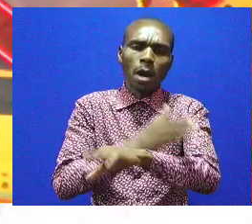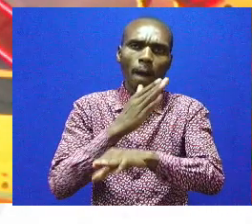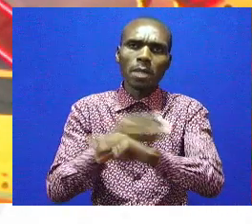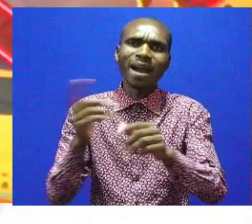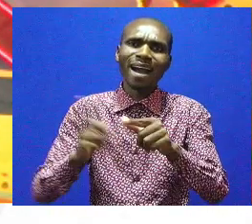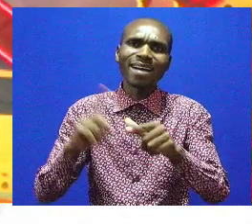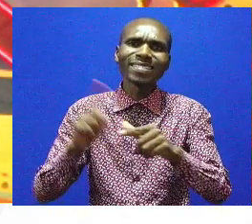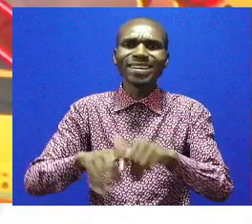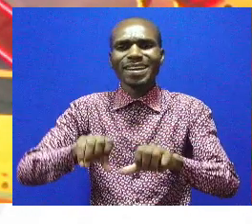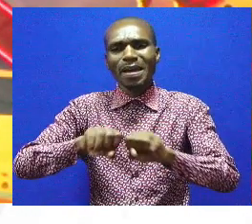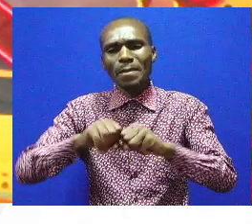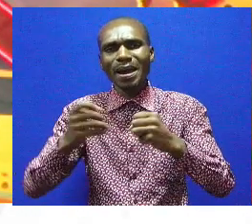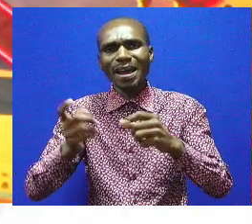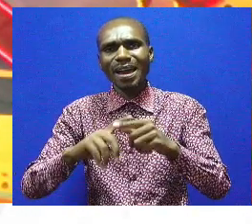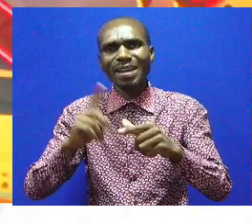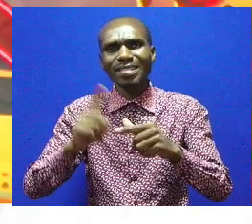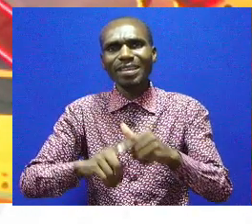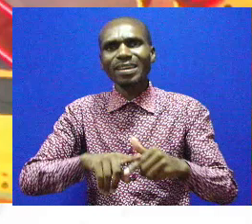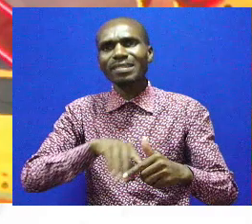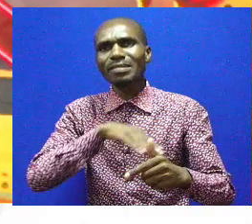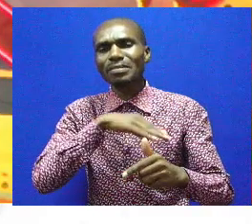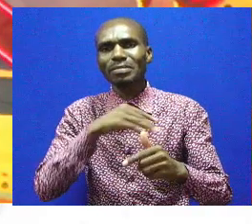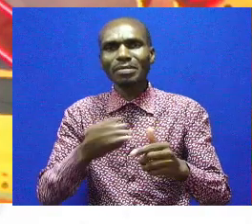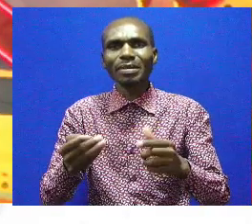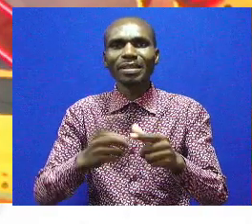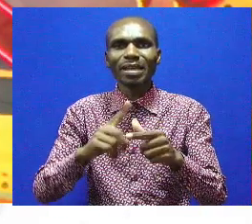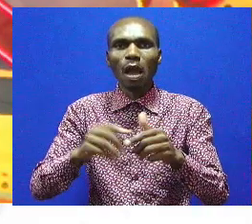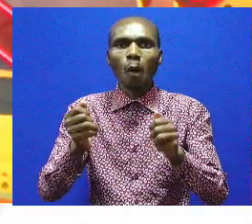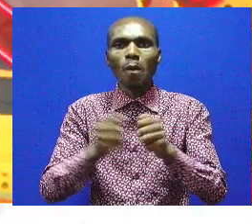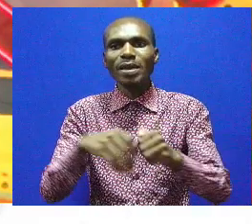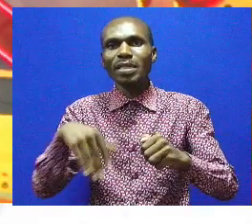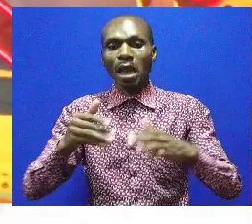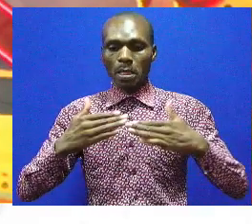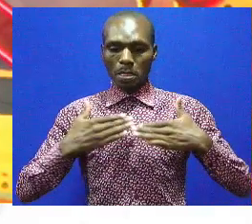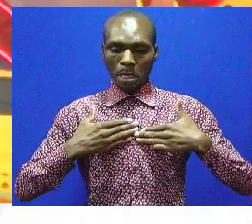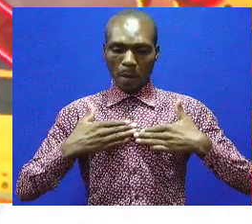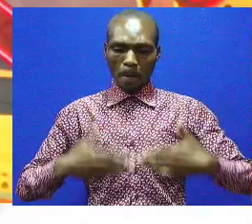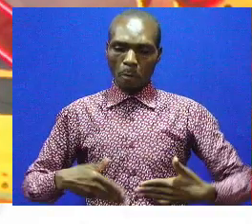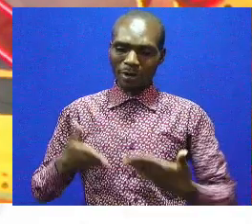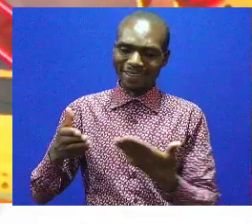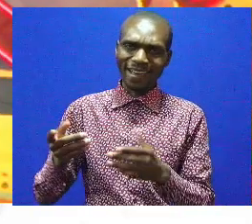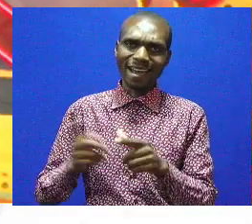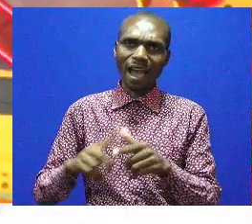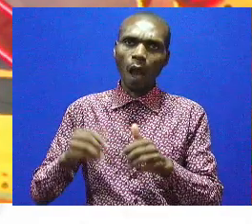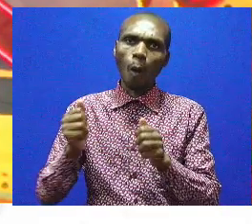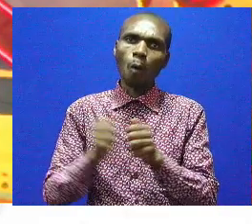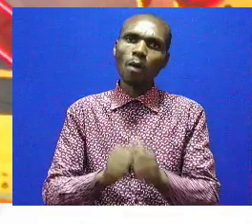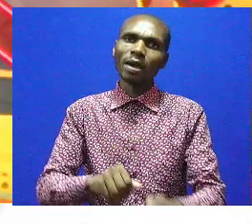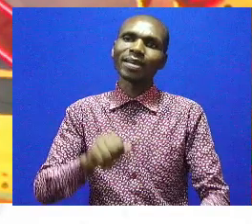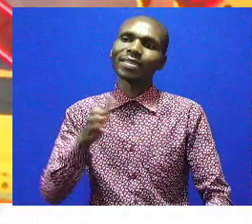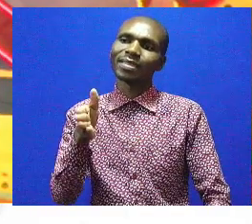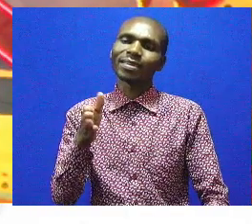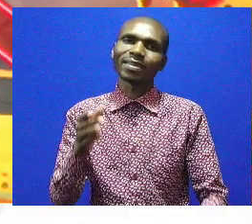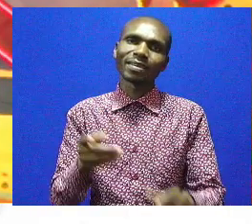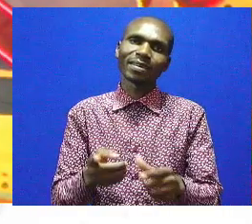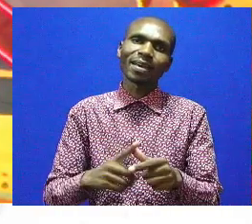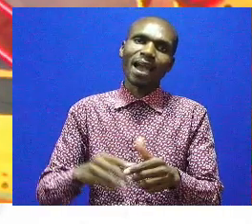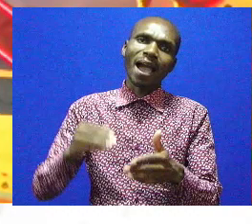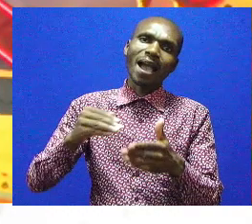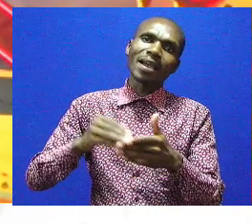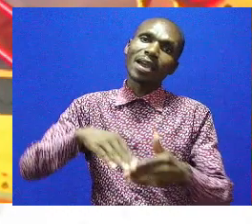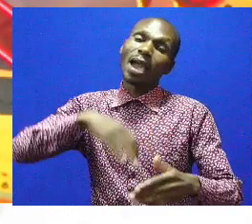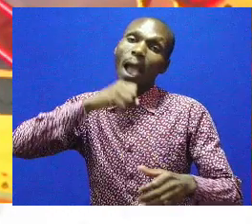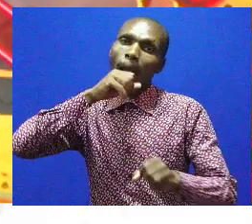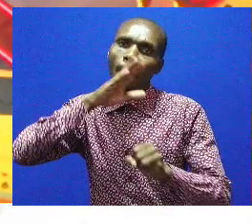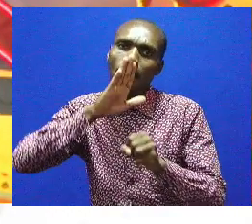kumia anene a seligo triae ne chinse mo chinde chiomo bere kolengana na mogende nikagoteba anyalte kobaga kwene